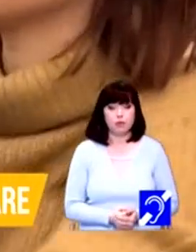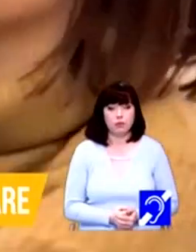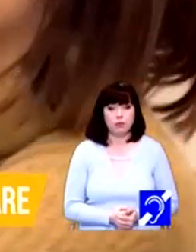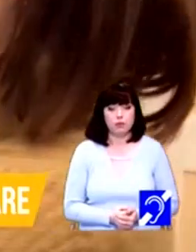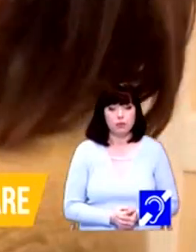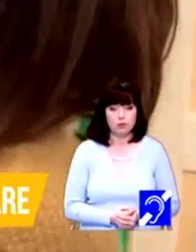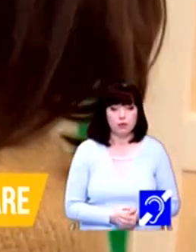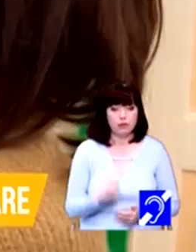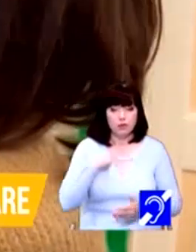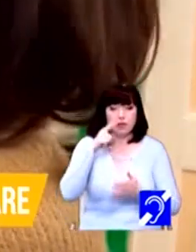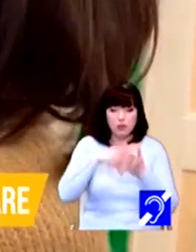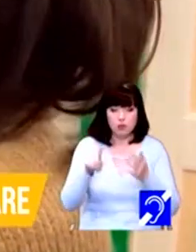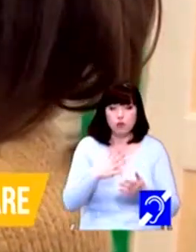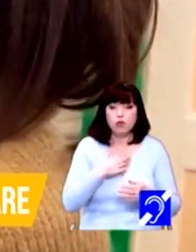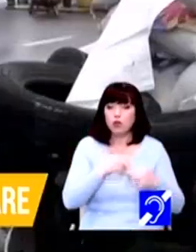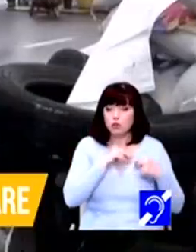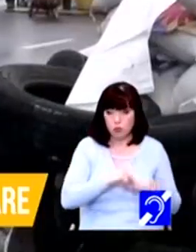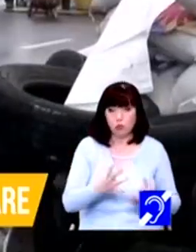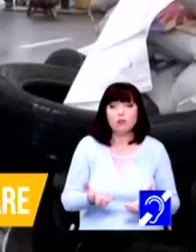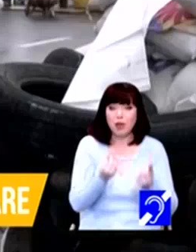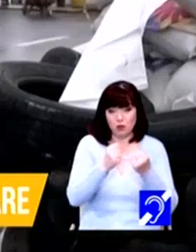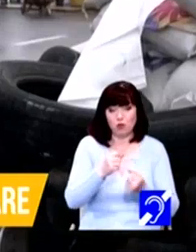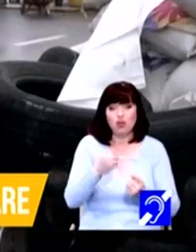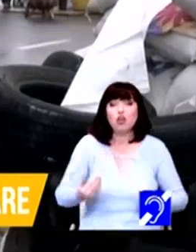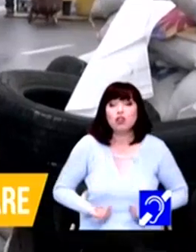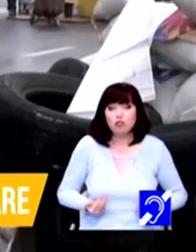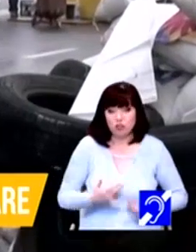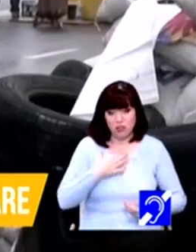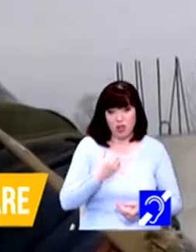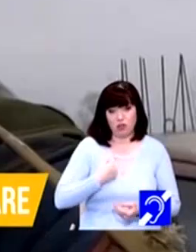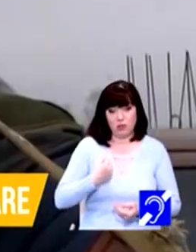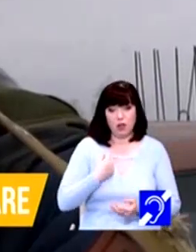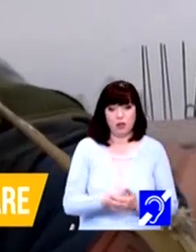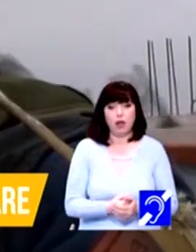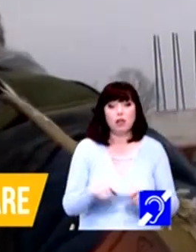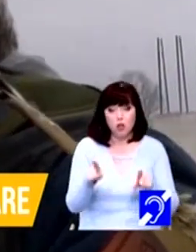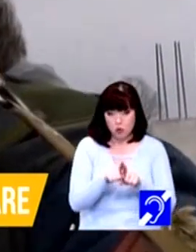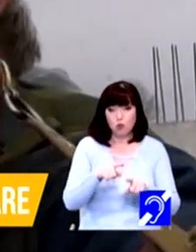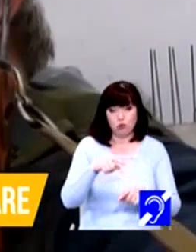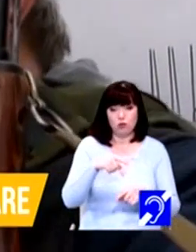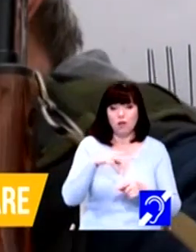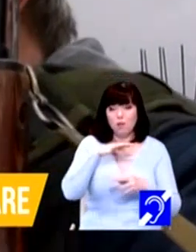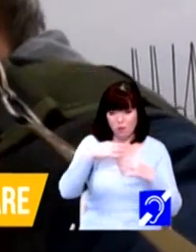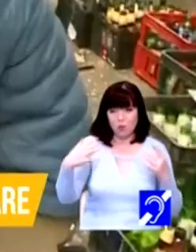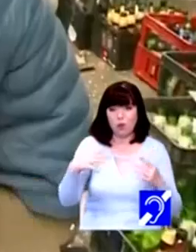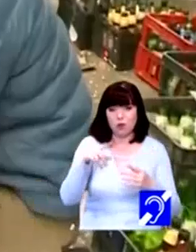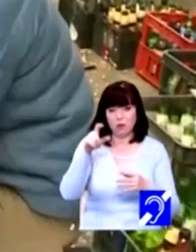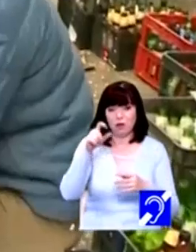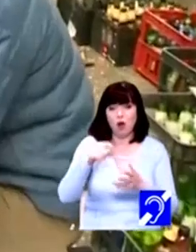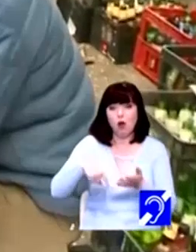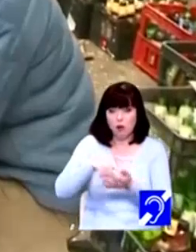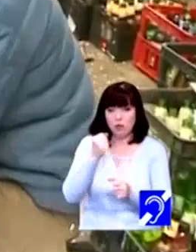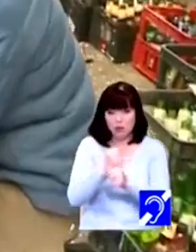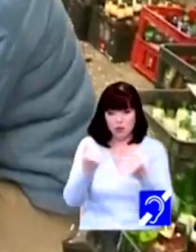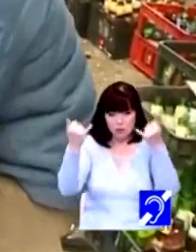work will help to save somebody's life. În mai toate orașele din Ucraina, oamenii de rând dau o mână de ajutor forțelor de apărare. Fac